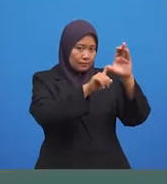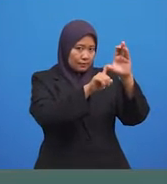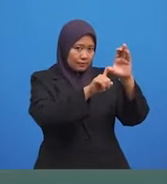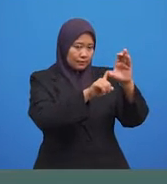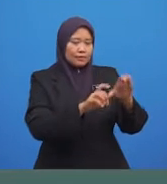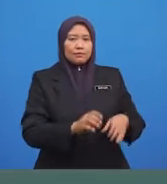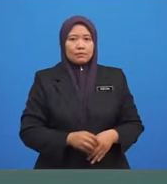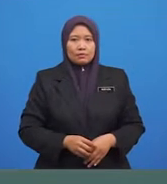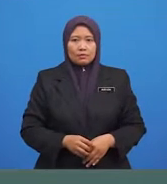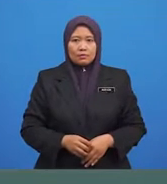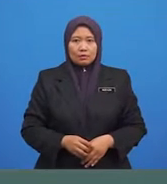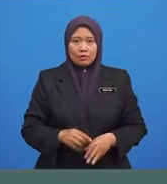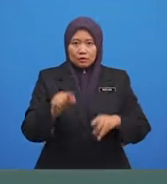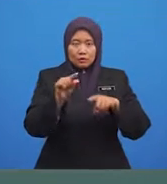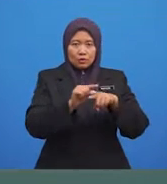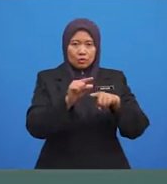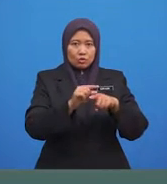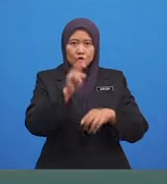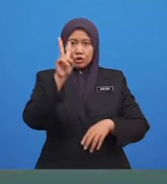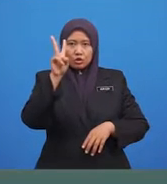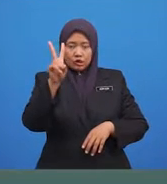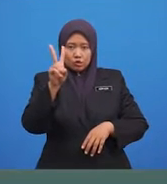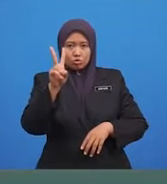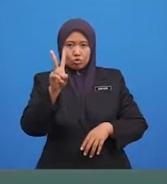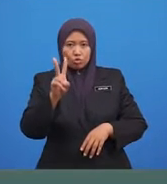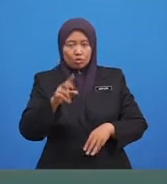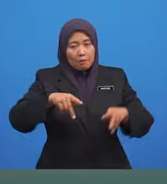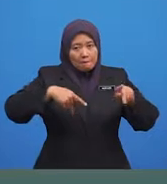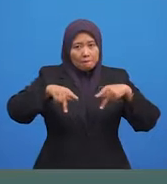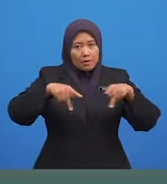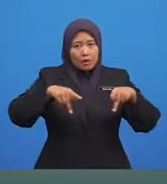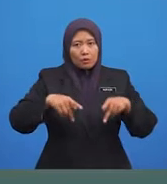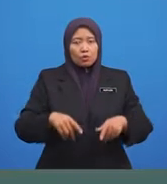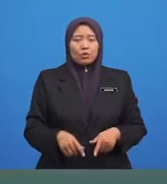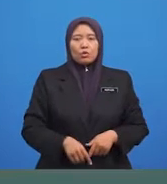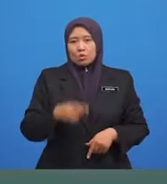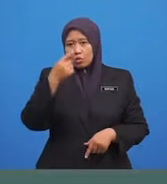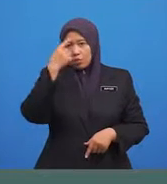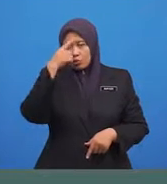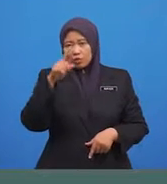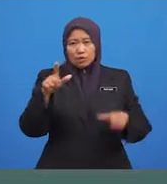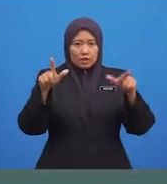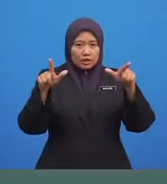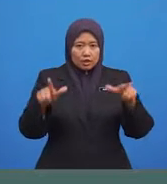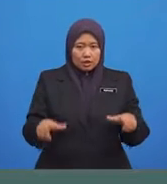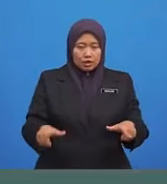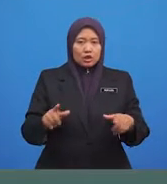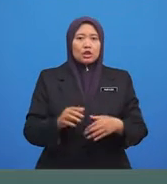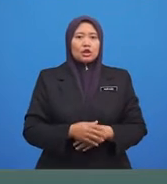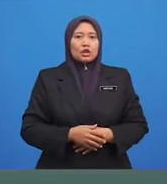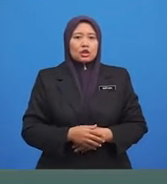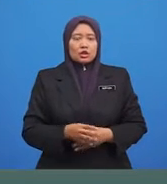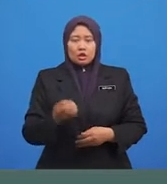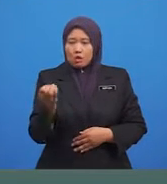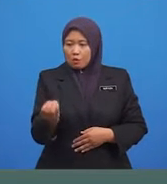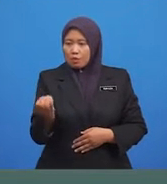Kemudian, cikgu gunakan dua helai plastik sebagai tempat untuk meletakkan objek yang akan kita buat perbandingan jisim.